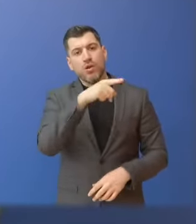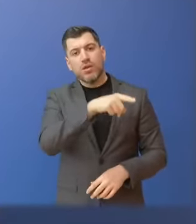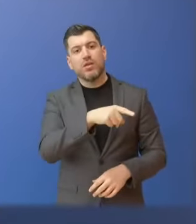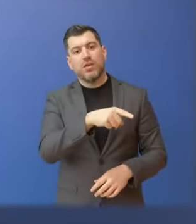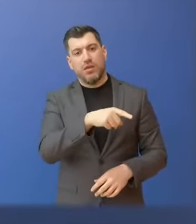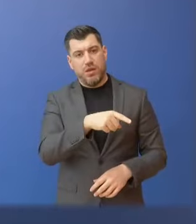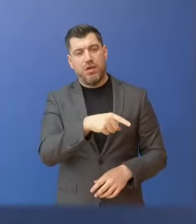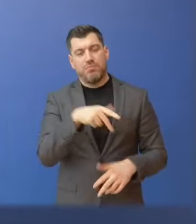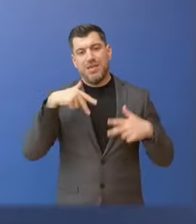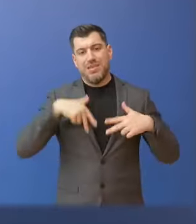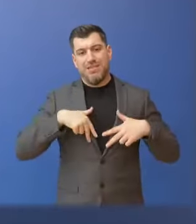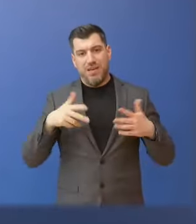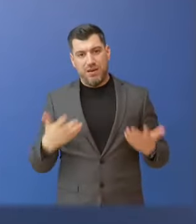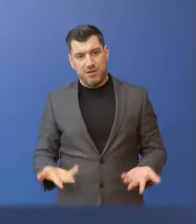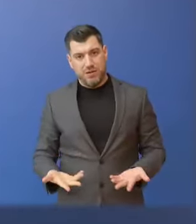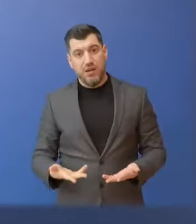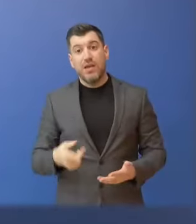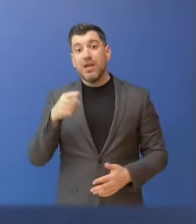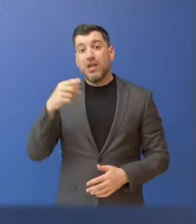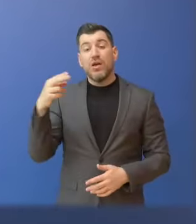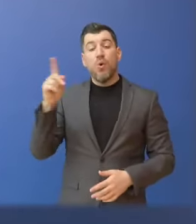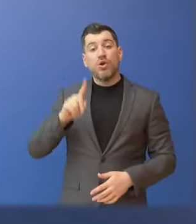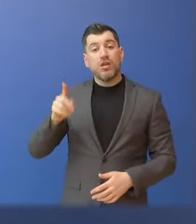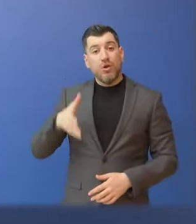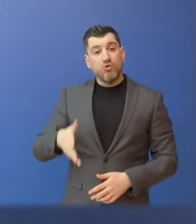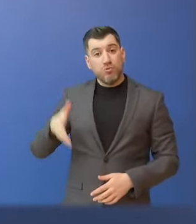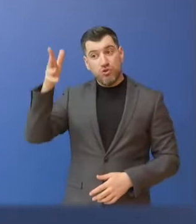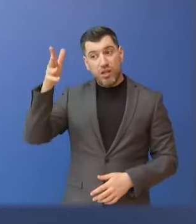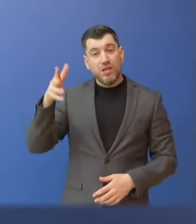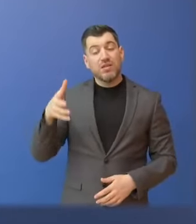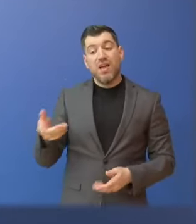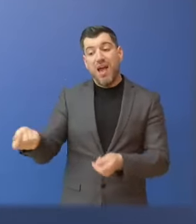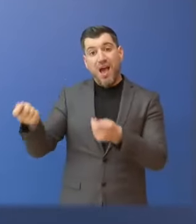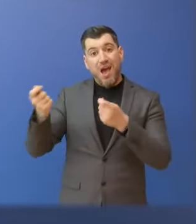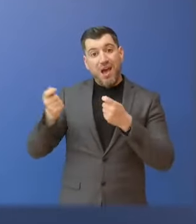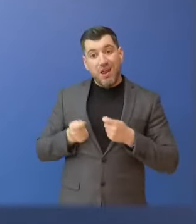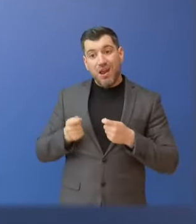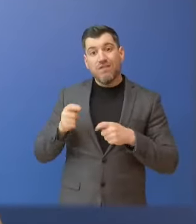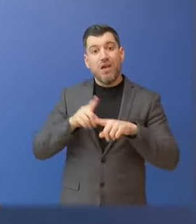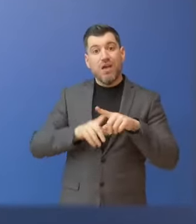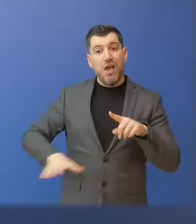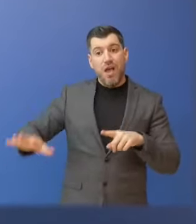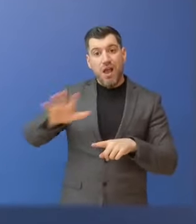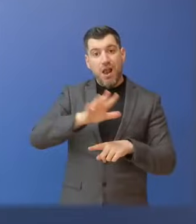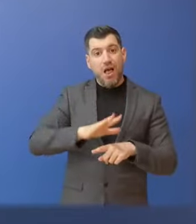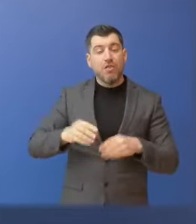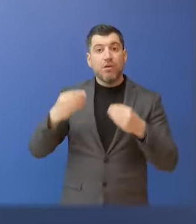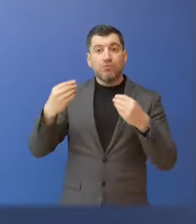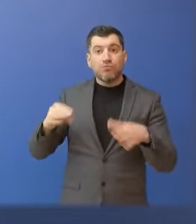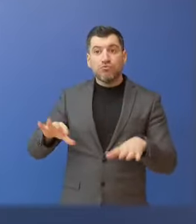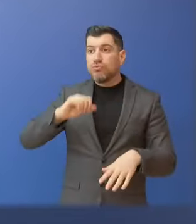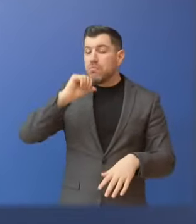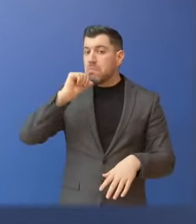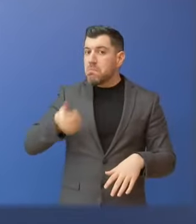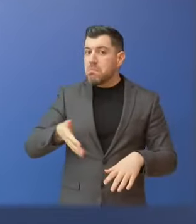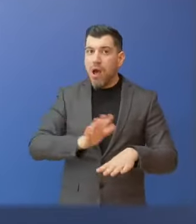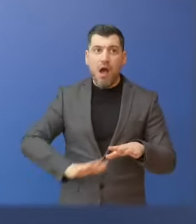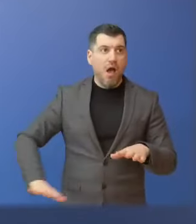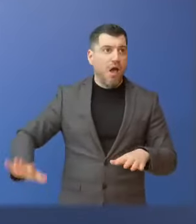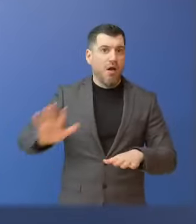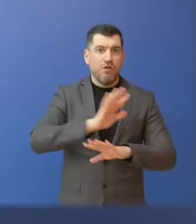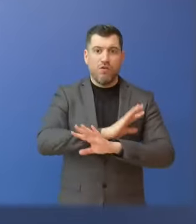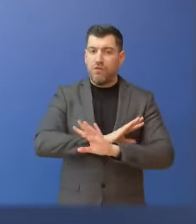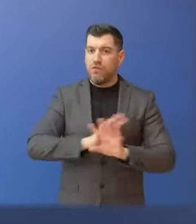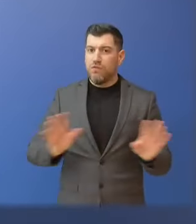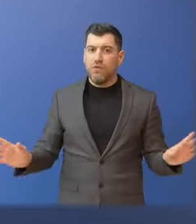μία χώρα που ήταν μαύρο πρόβατο της ευρώπης που γινόντουσαν σύνοδοι κορυφής συσκέψεις επί συσκέψεων για